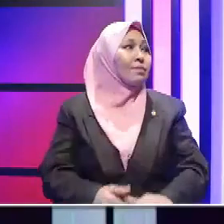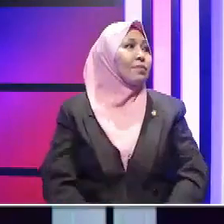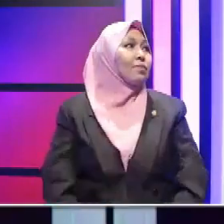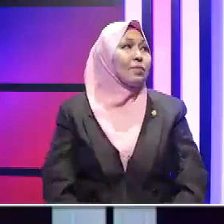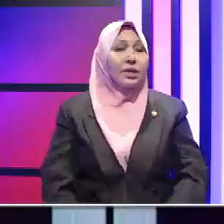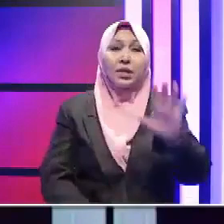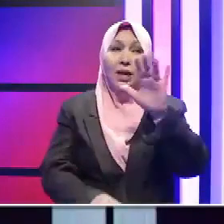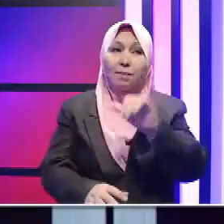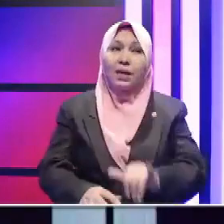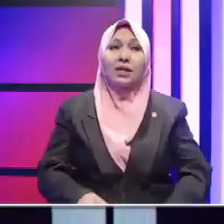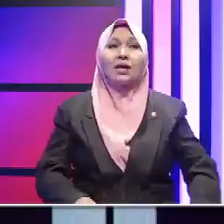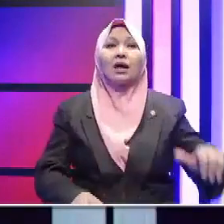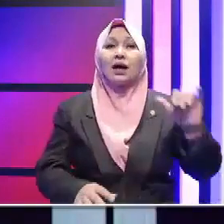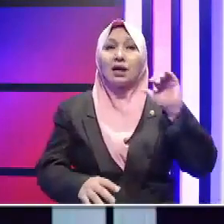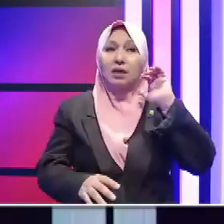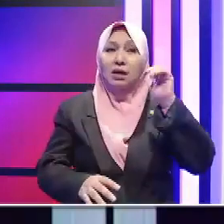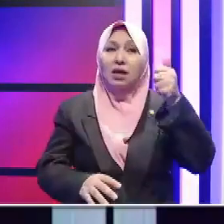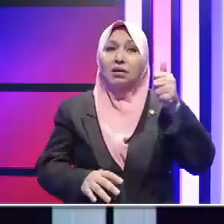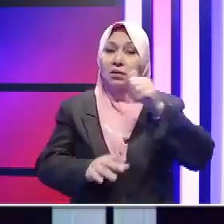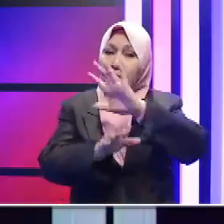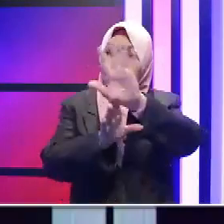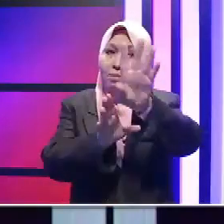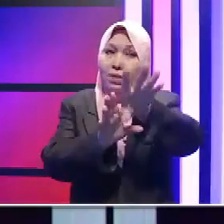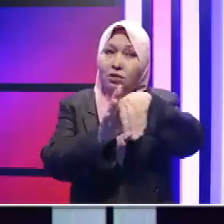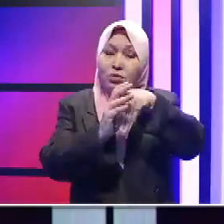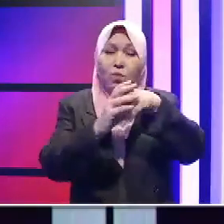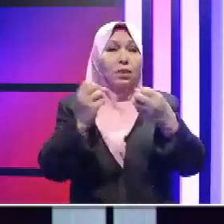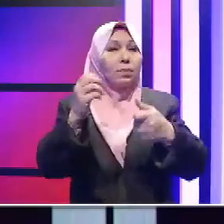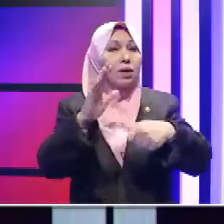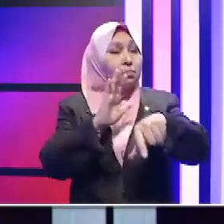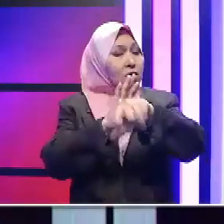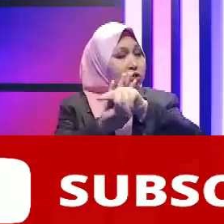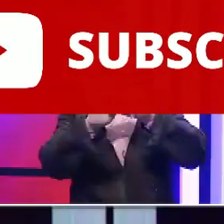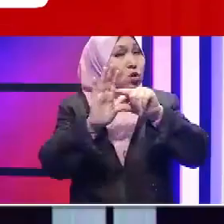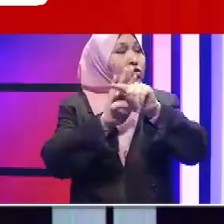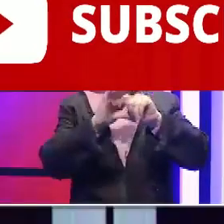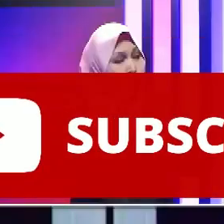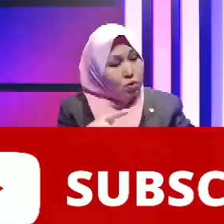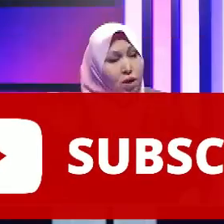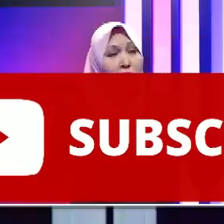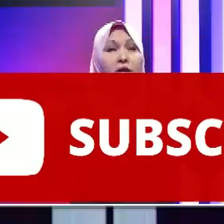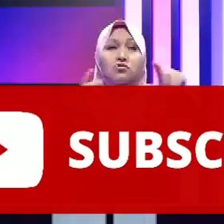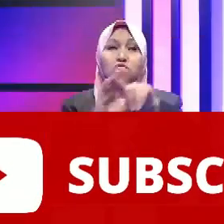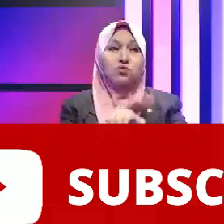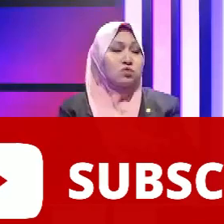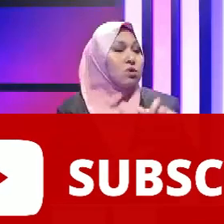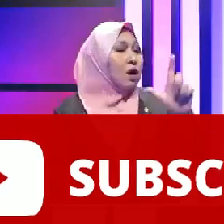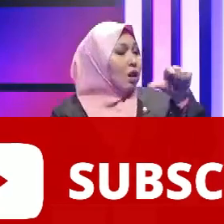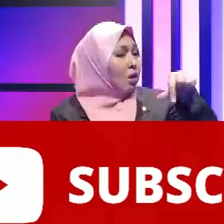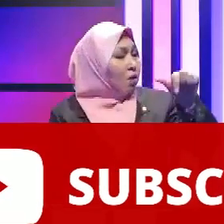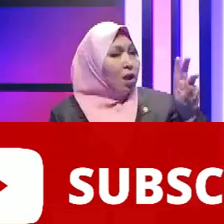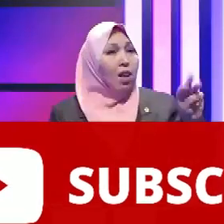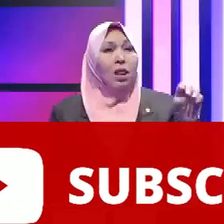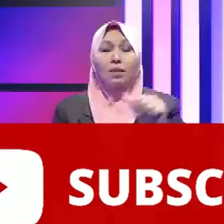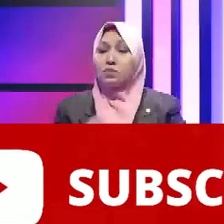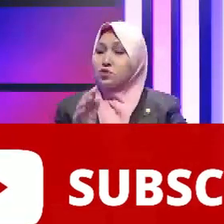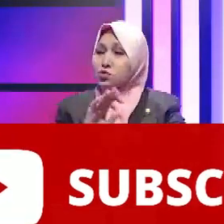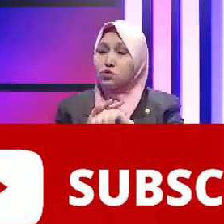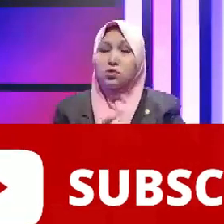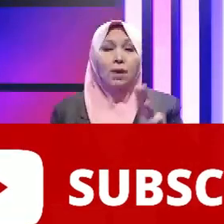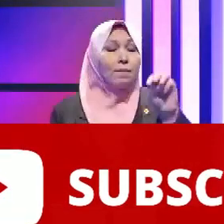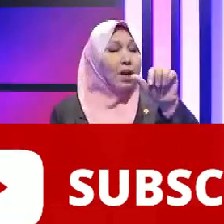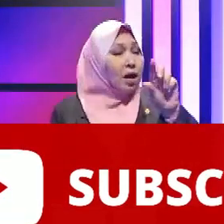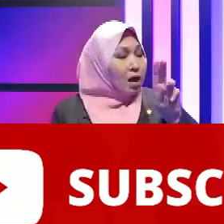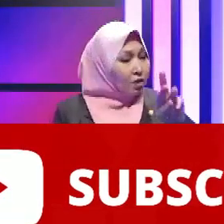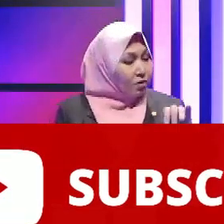Hai yang menyia-nyiakan merangkumi beberapa surah yang lain yaitu seperti surah al-qalam surah Al haqqoh surotul Ma